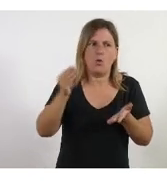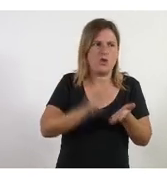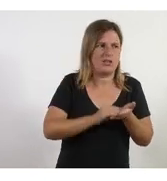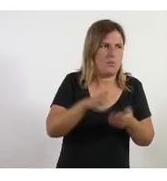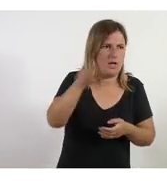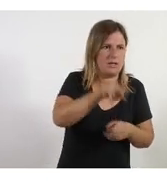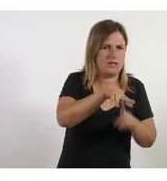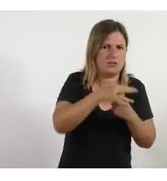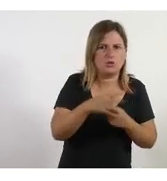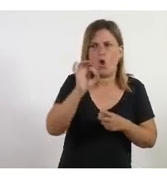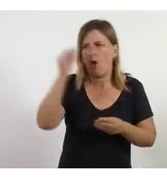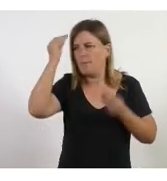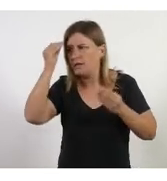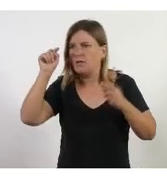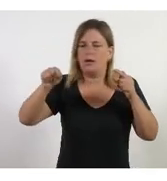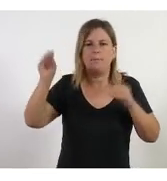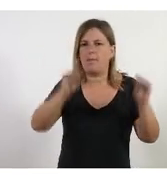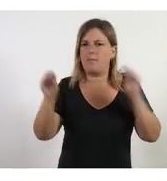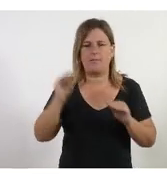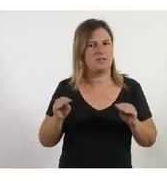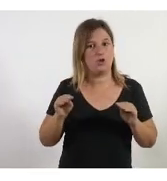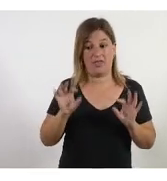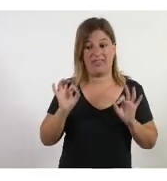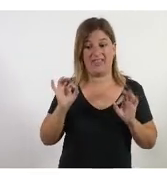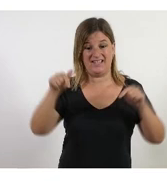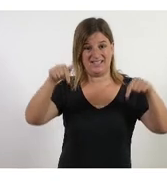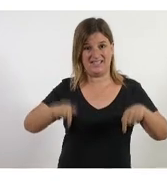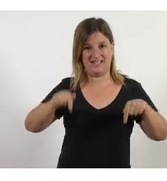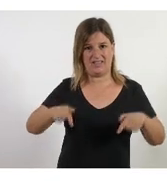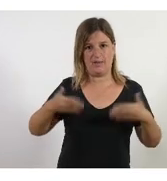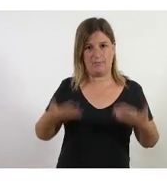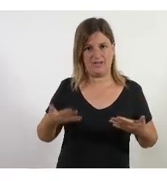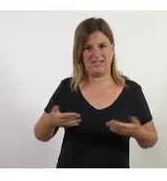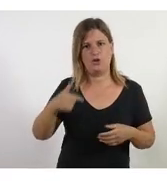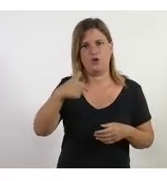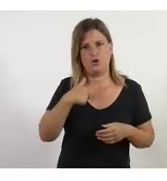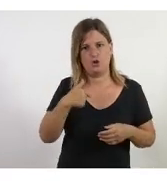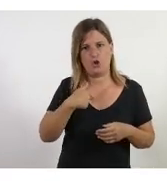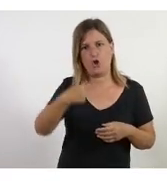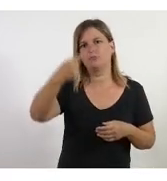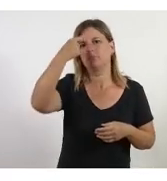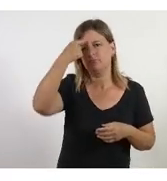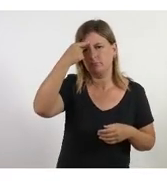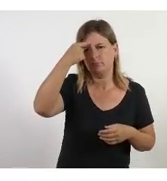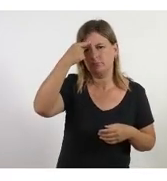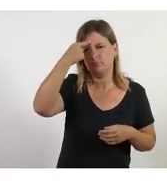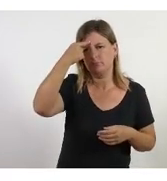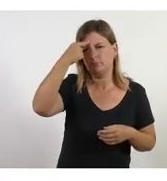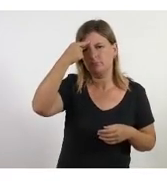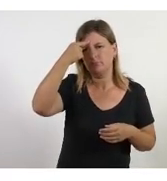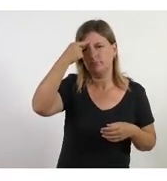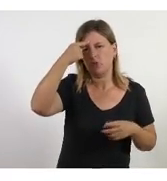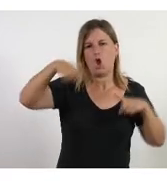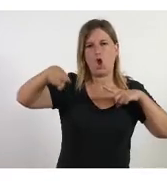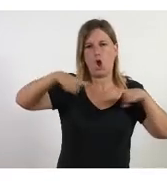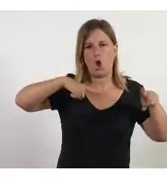això, mira què tal. No, des del present, jo el que faig és dissenyar possibilitats